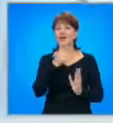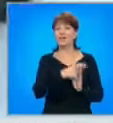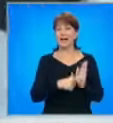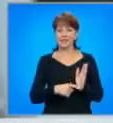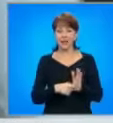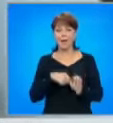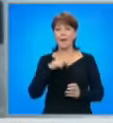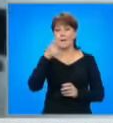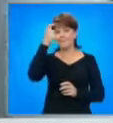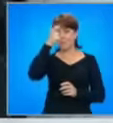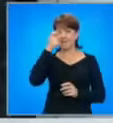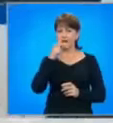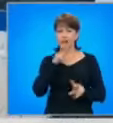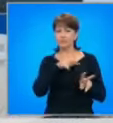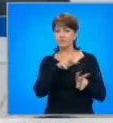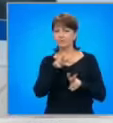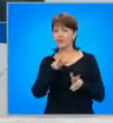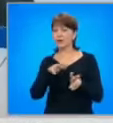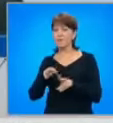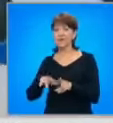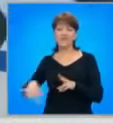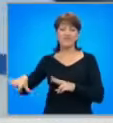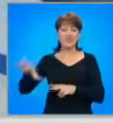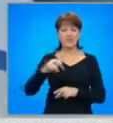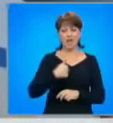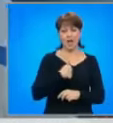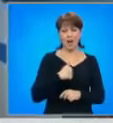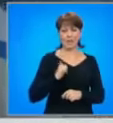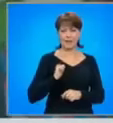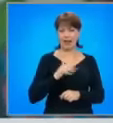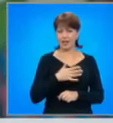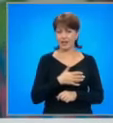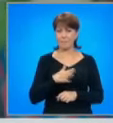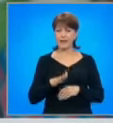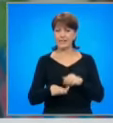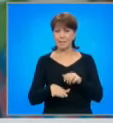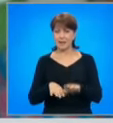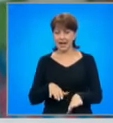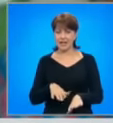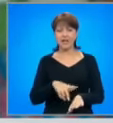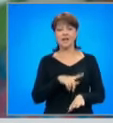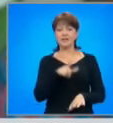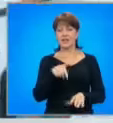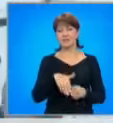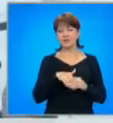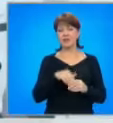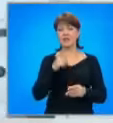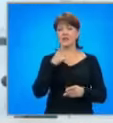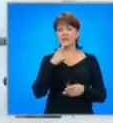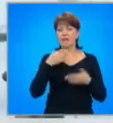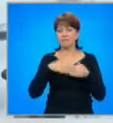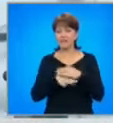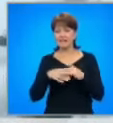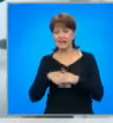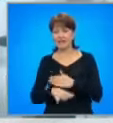наблюдава целият криминален контингент, тъй като има данни, че едни и същи хора се занимават с търговия с вод, наркоразпространение, трафик на мигранти